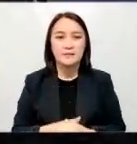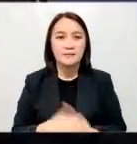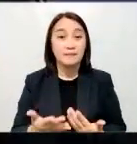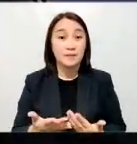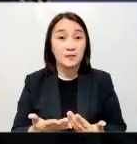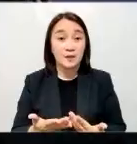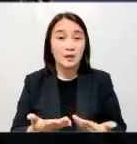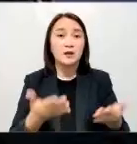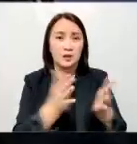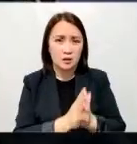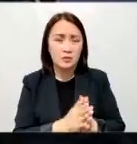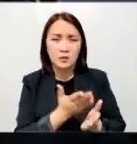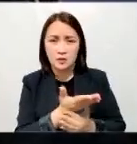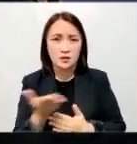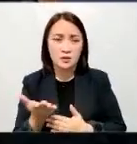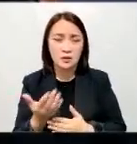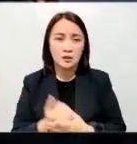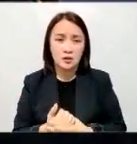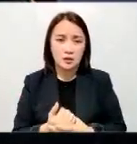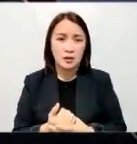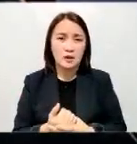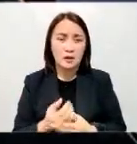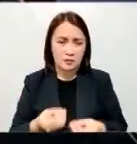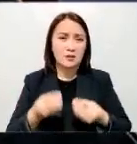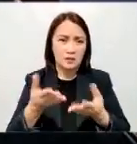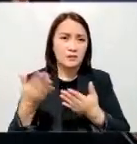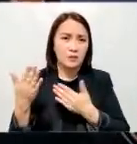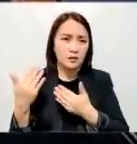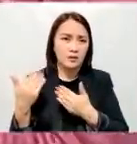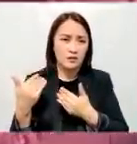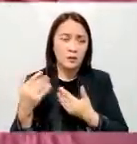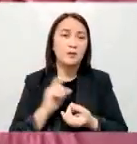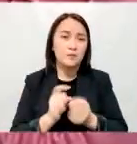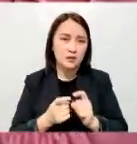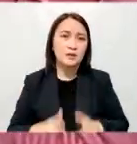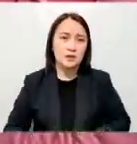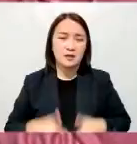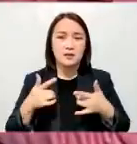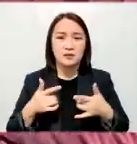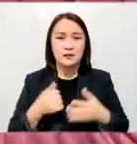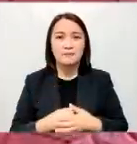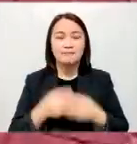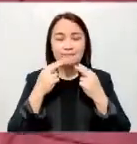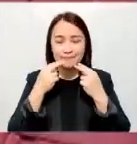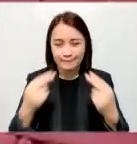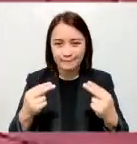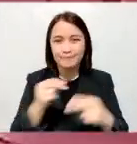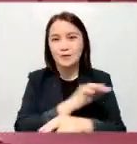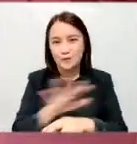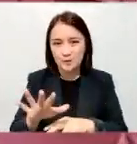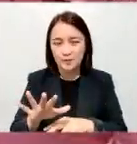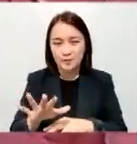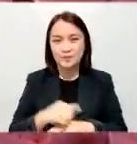bigyan sila ng pag-asa na magbagong buhay. Nagpapalita mula sa frontline,